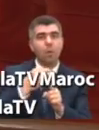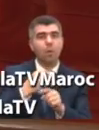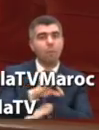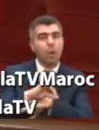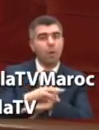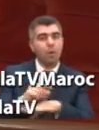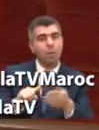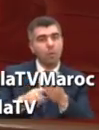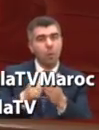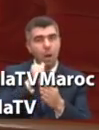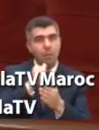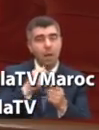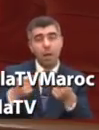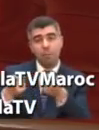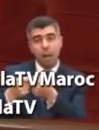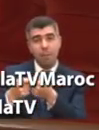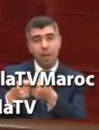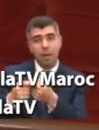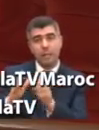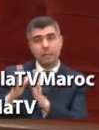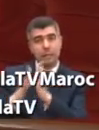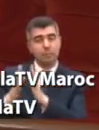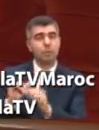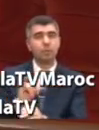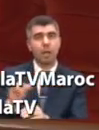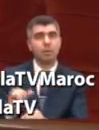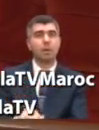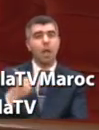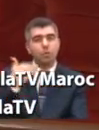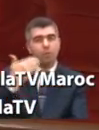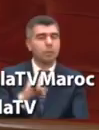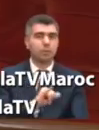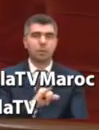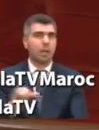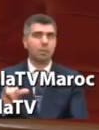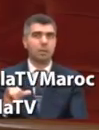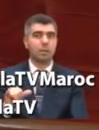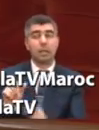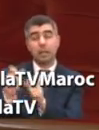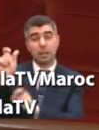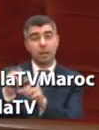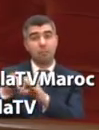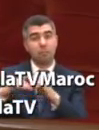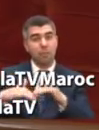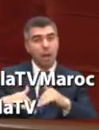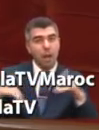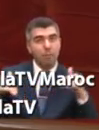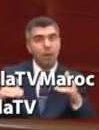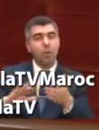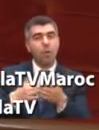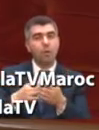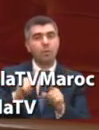الخدمات، وما كانش عندنا حرج، كانت عندنا الشجاعه باش طلبنا من الساده النواب توافقنا معاهم وجاء